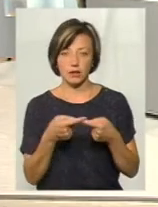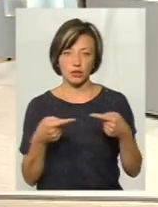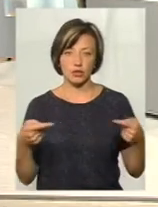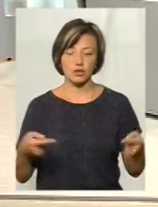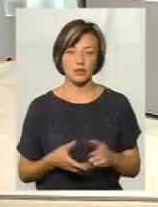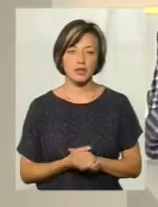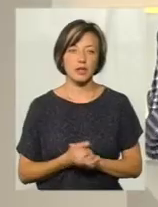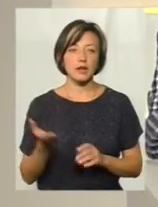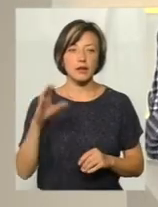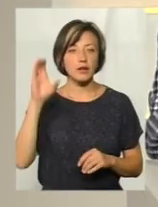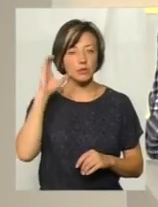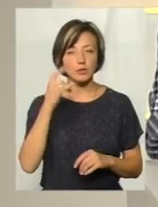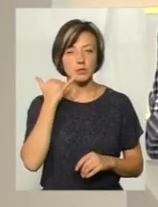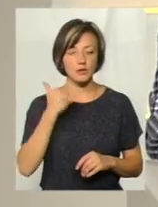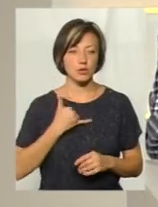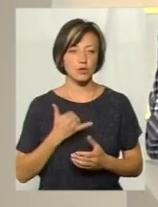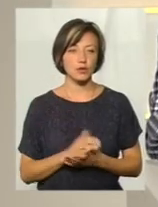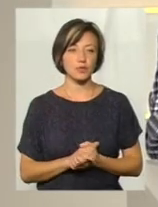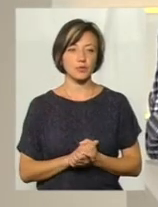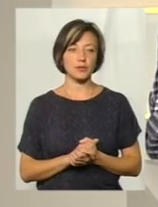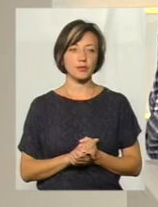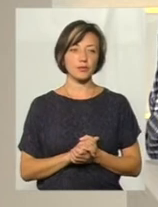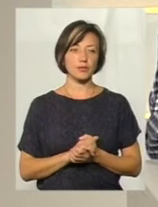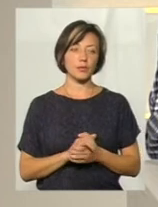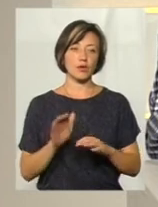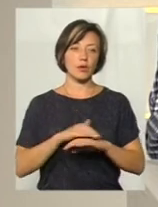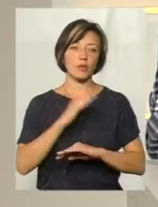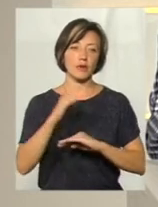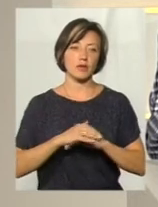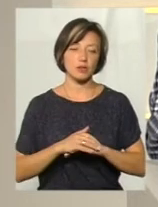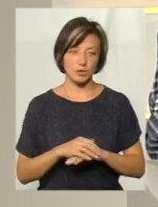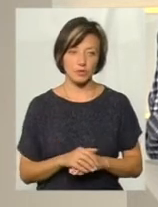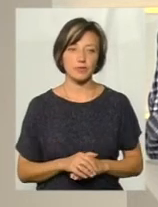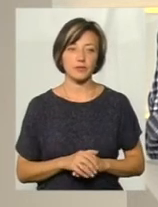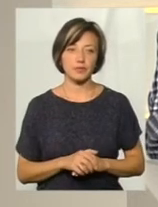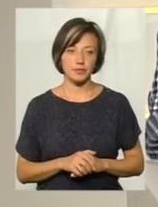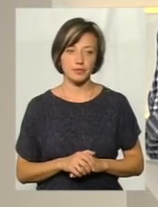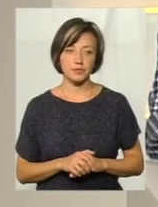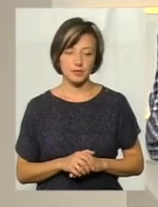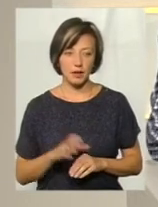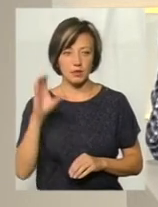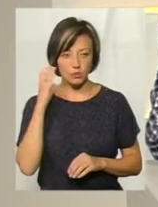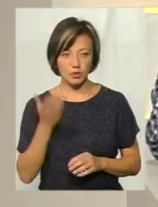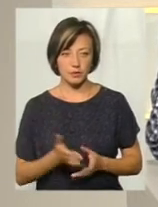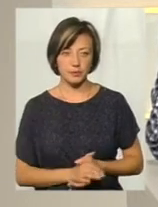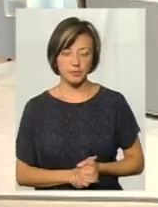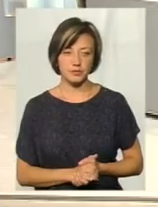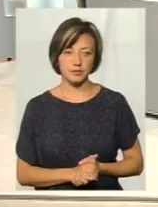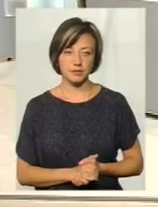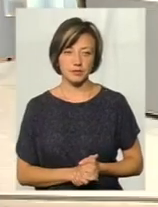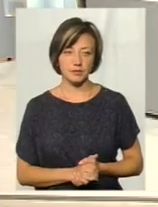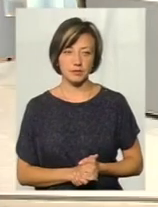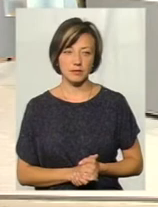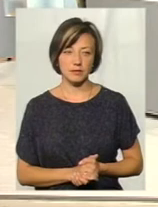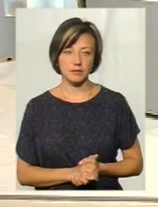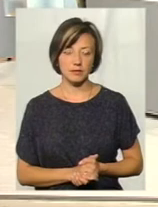Да. Давайте послухаємо ще один дзвіночок. Доброго вечора. Алло, да, добрий вечір. Да, ми вас слухаємо.